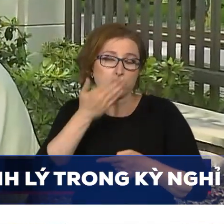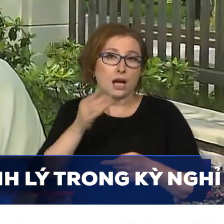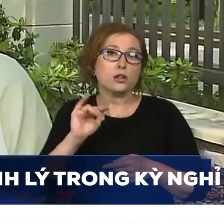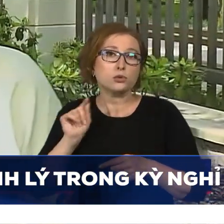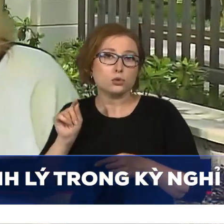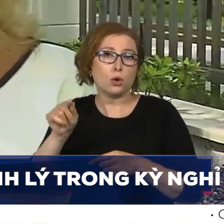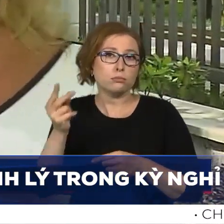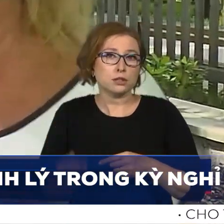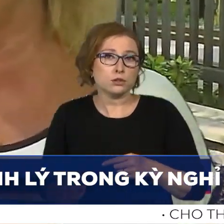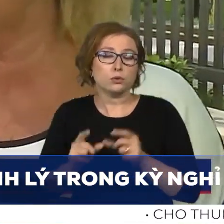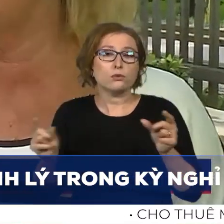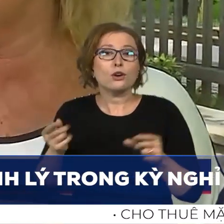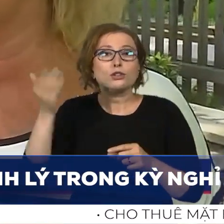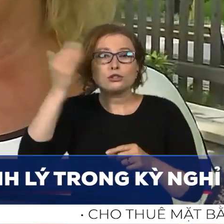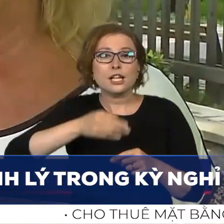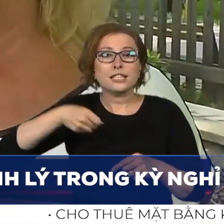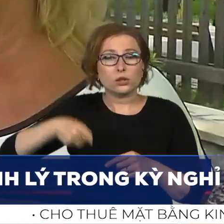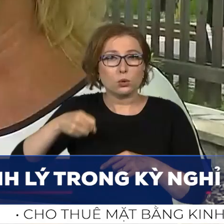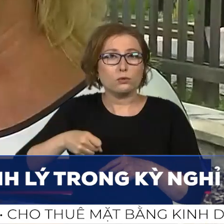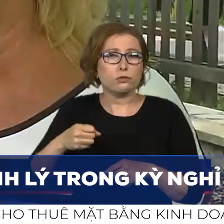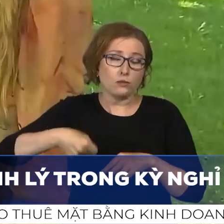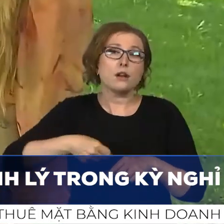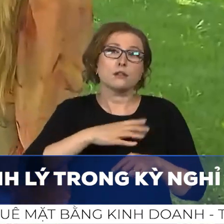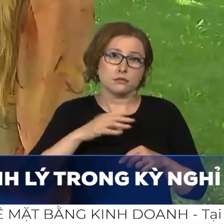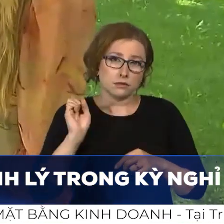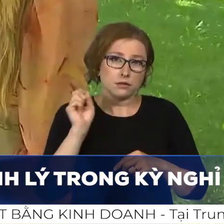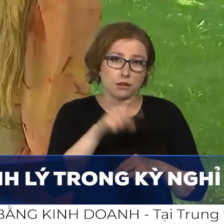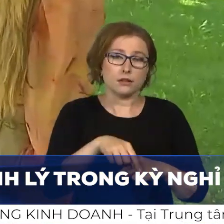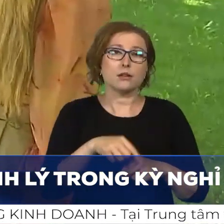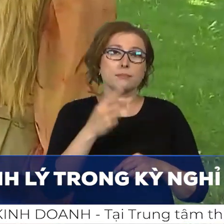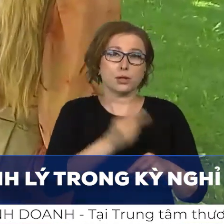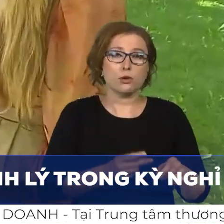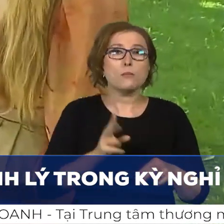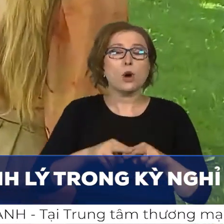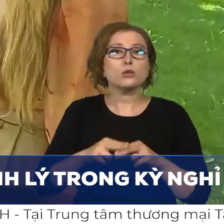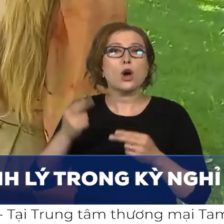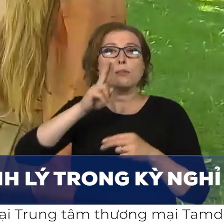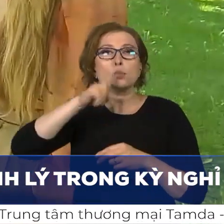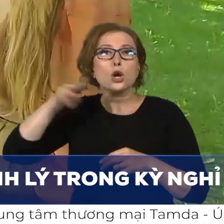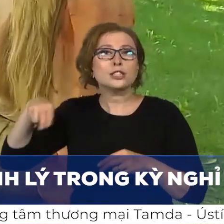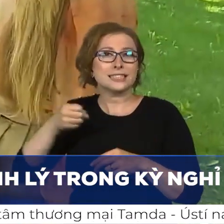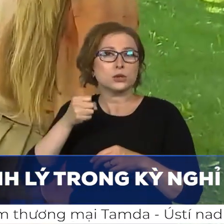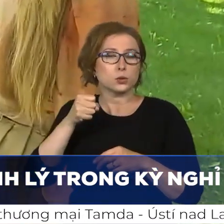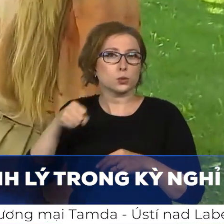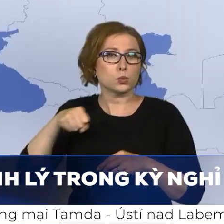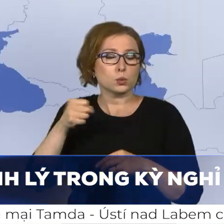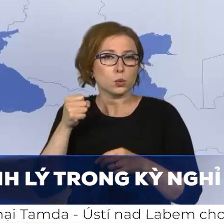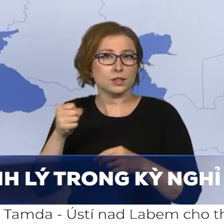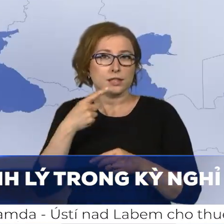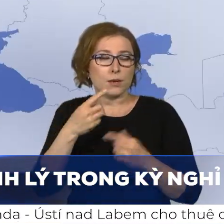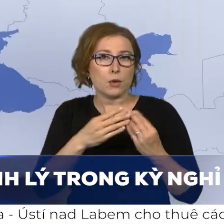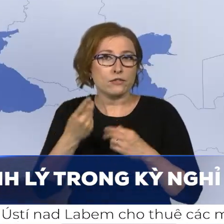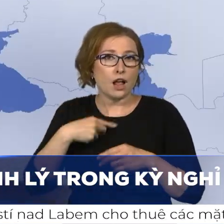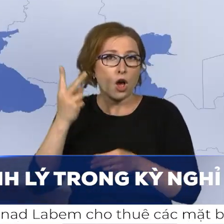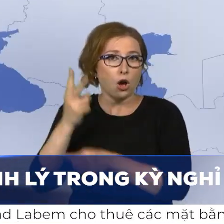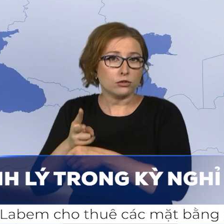nơi nên bà không phải lo lắng, họ sẽ đi kiểm tra vali. Nhưng sau đó một số khách người Na Uy đã gọi cho bà và nói rằng ông đang giữ hành lý của bà ở khách